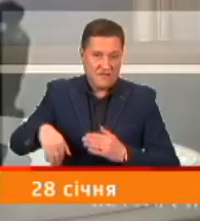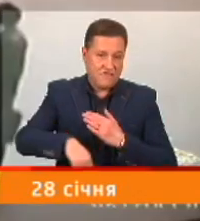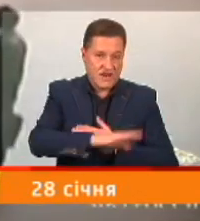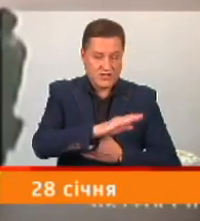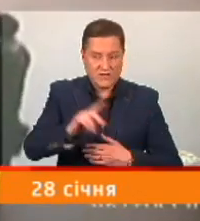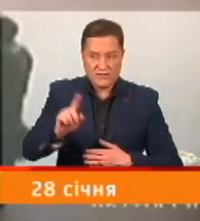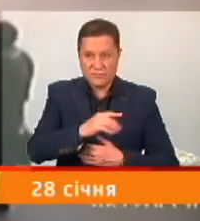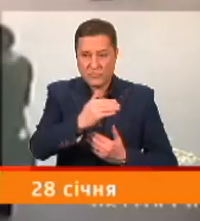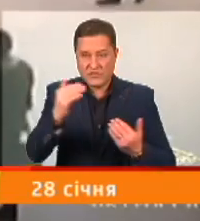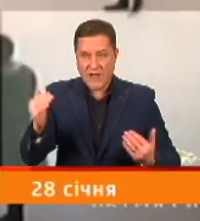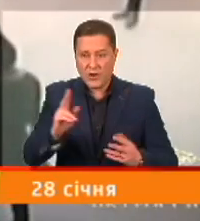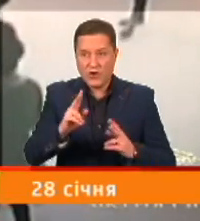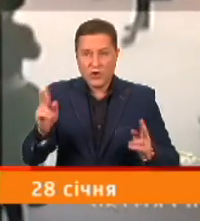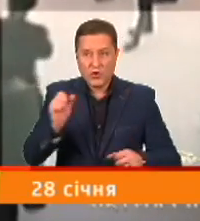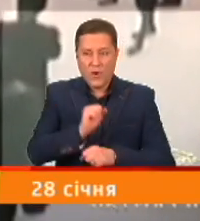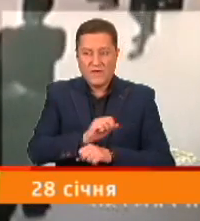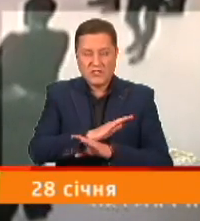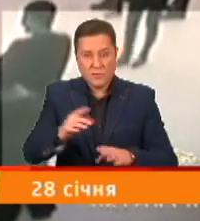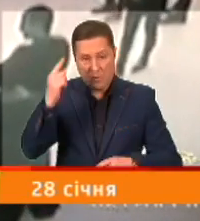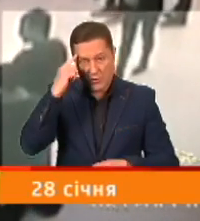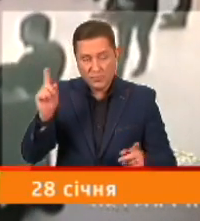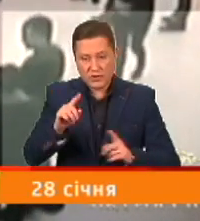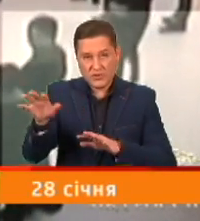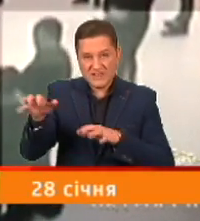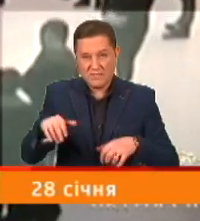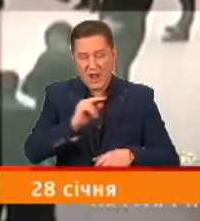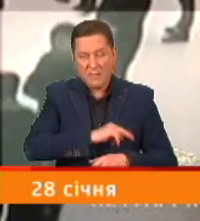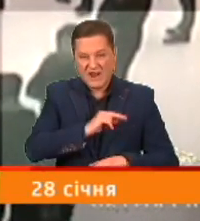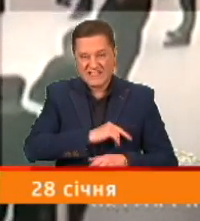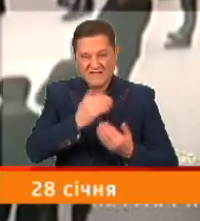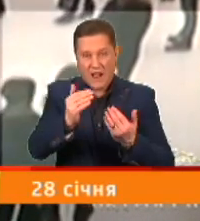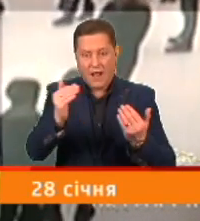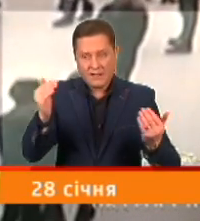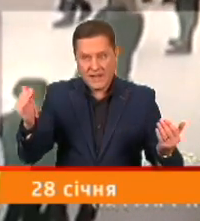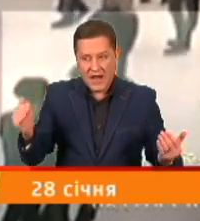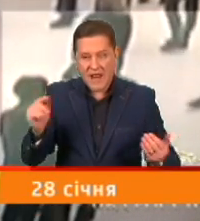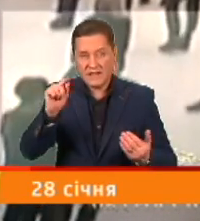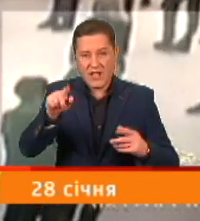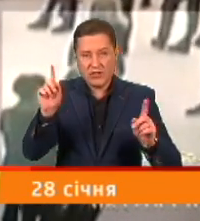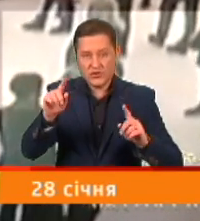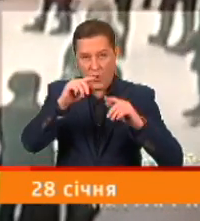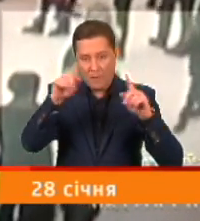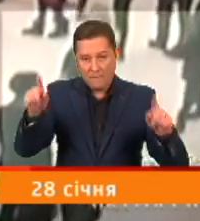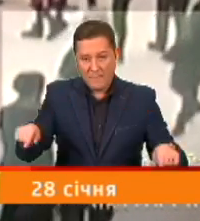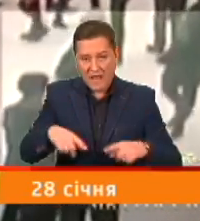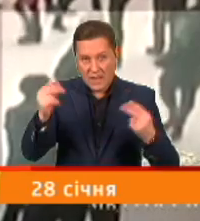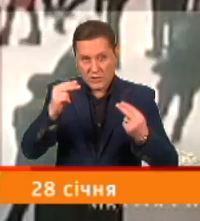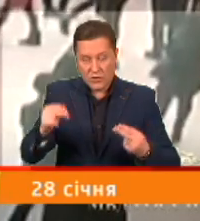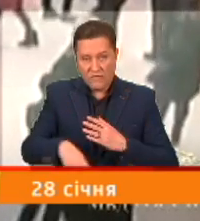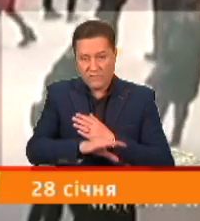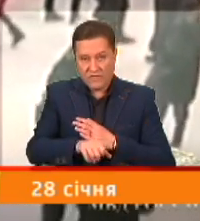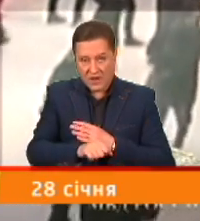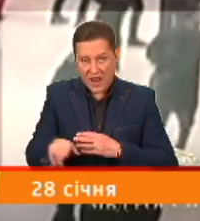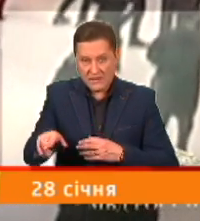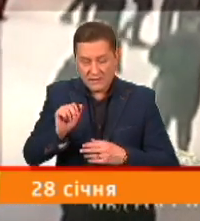Його ніхто і не зупинив. Усі подумали, що картину забирає працівник галереї. А те, що полотно вкрадене, помітив лише